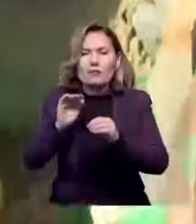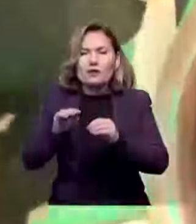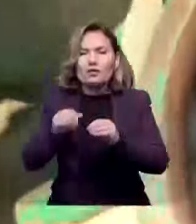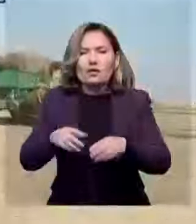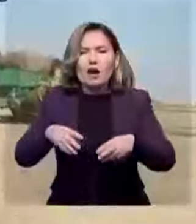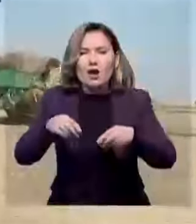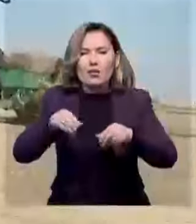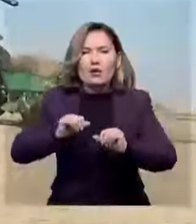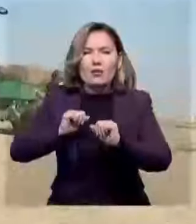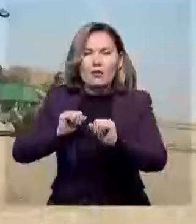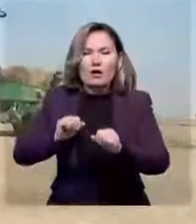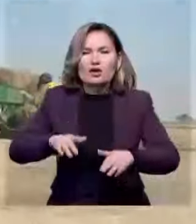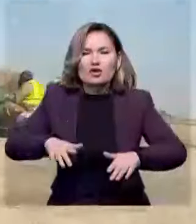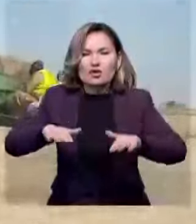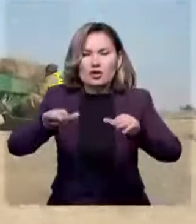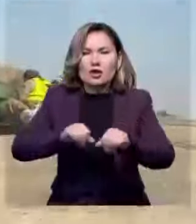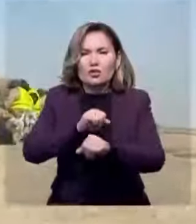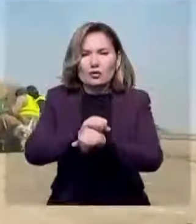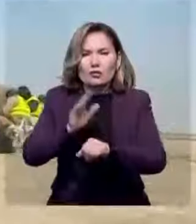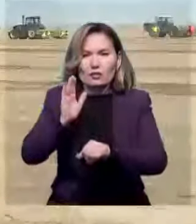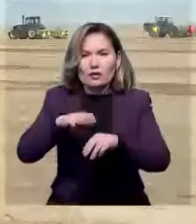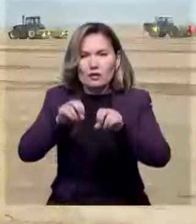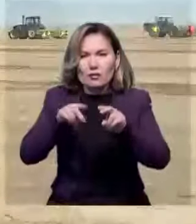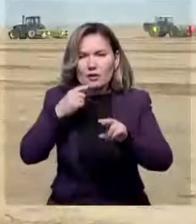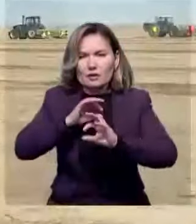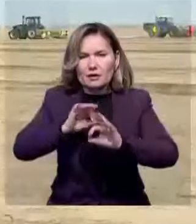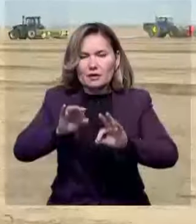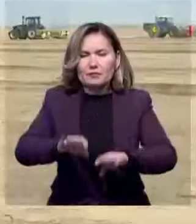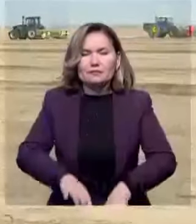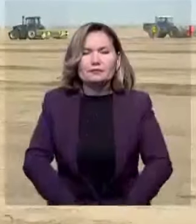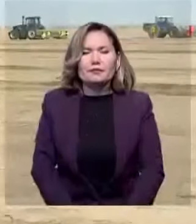бен шаңның көкке көтерілуін тоқтатады дейді мамандар.